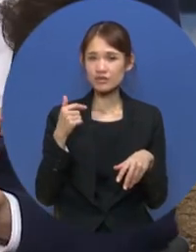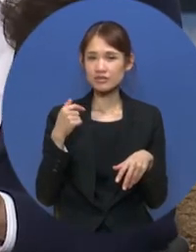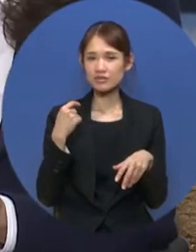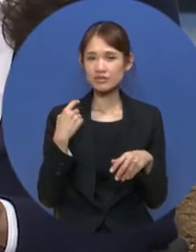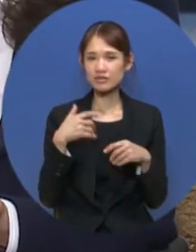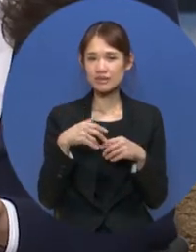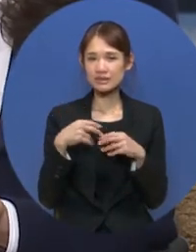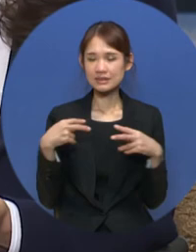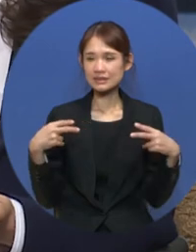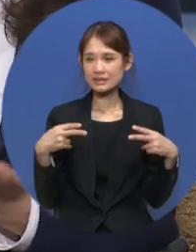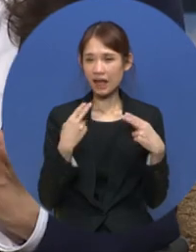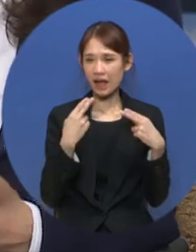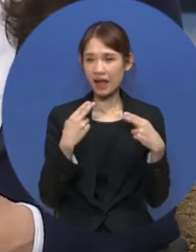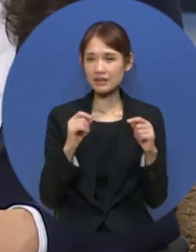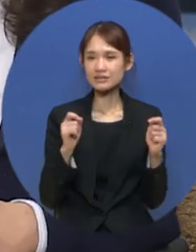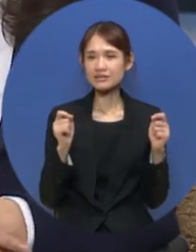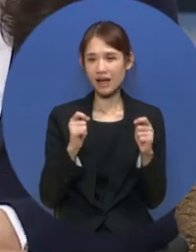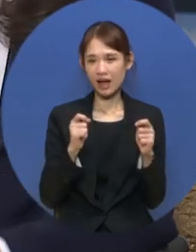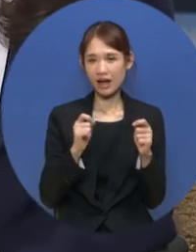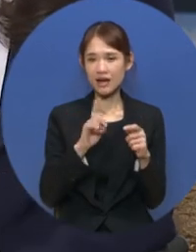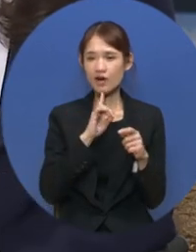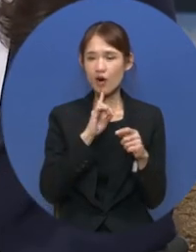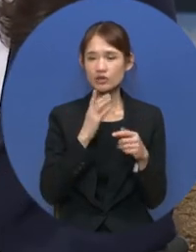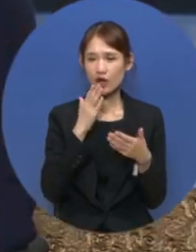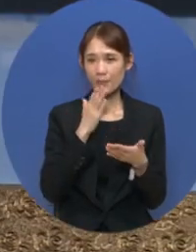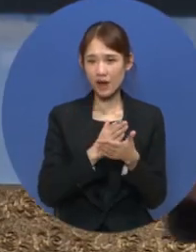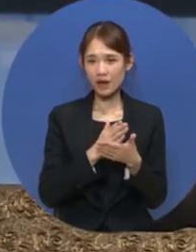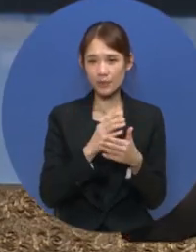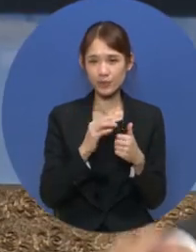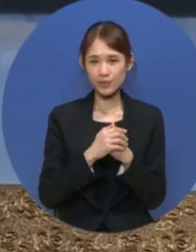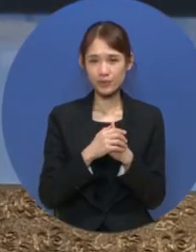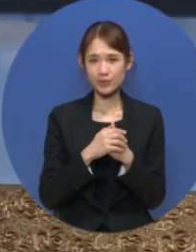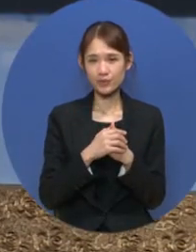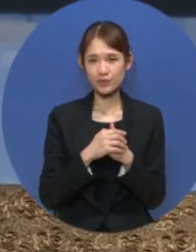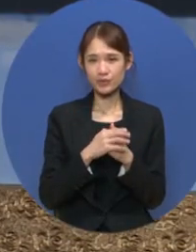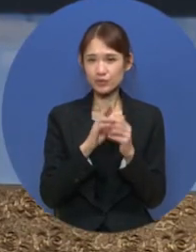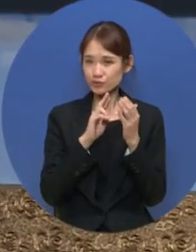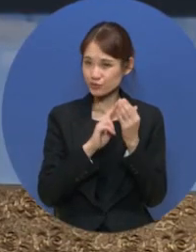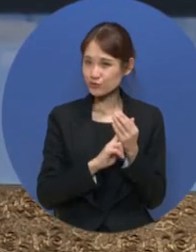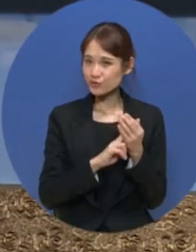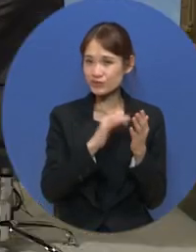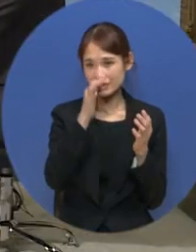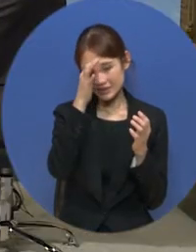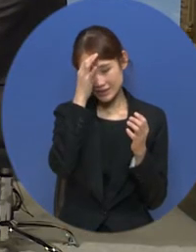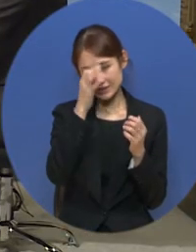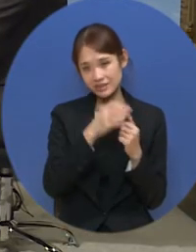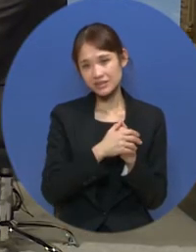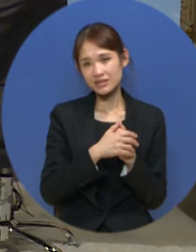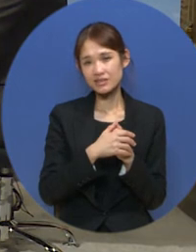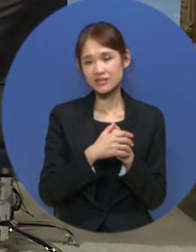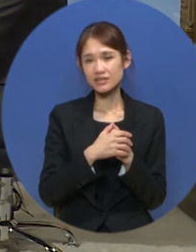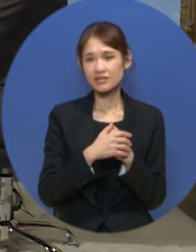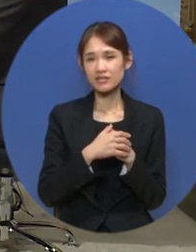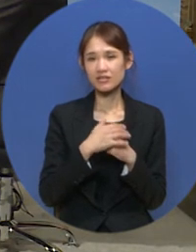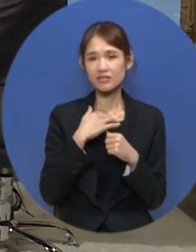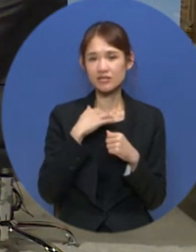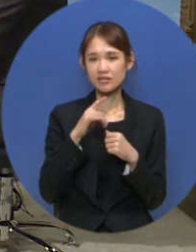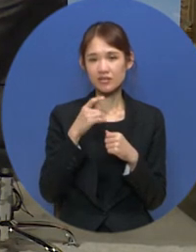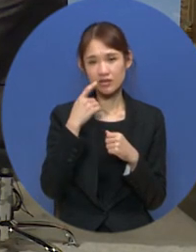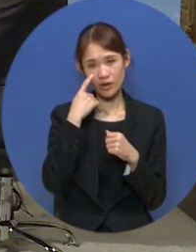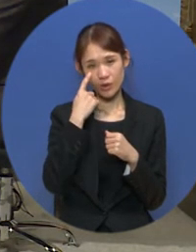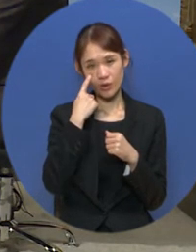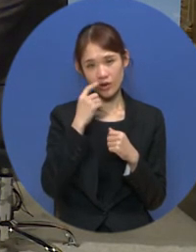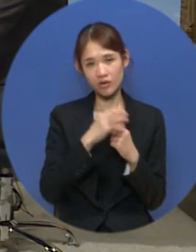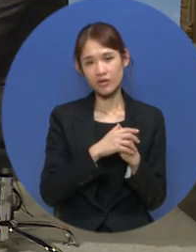뒤에는 짤막하게 엉덩이에 깔고 앉지 않게끔 허리에서 이렇게 떨어지는 숨은 네, 기능이 있군요. 그래서 그거를 저희가 한번